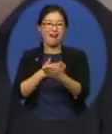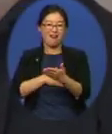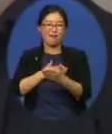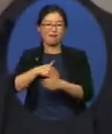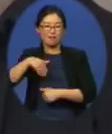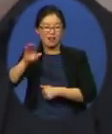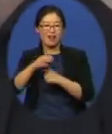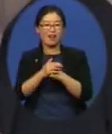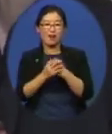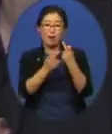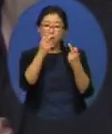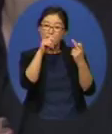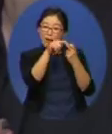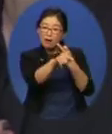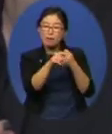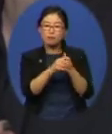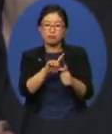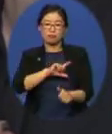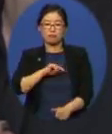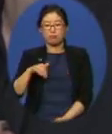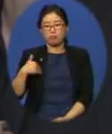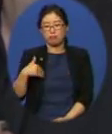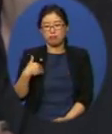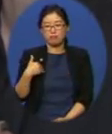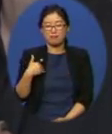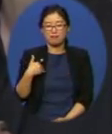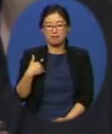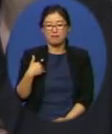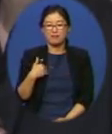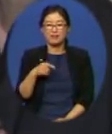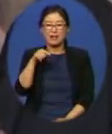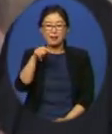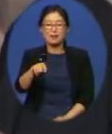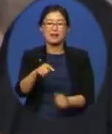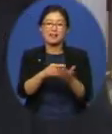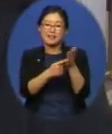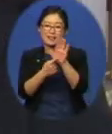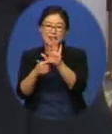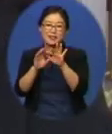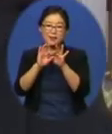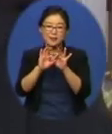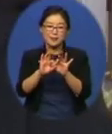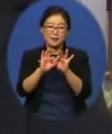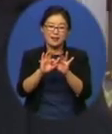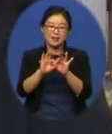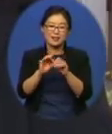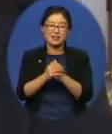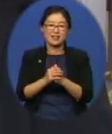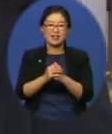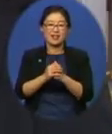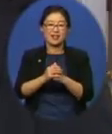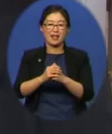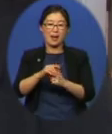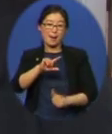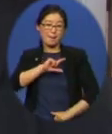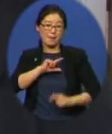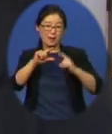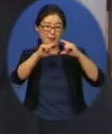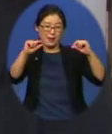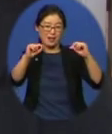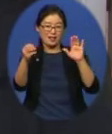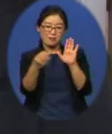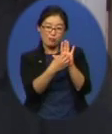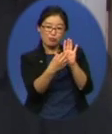이름을 가르쳐 주지 않으면 저희들은 잘 모르거든요. 사실은 근데 여기에서 저희가 이제 라벨 명찰을 다 붙이고 그러면